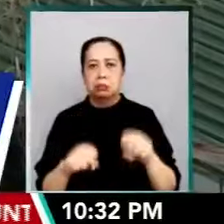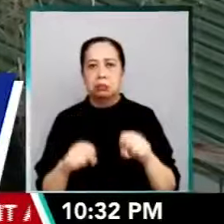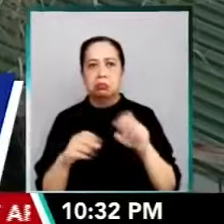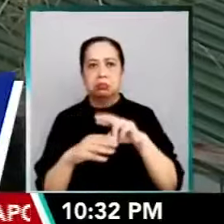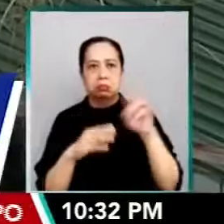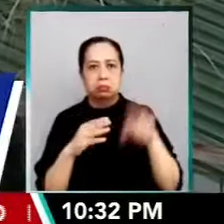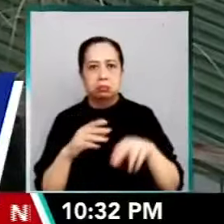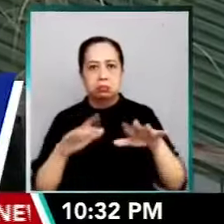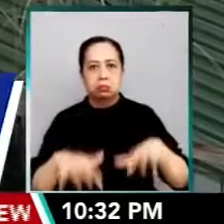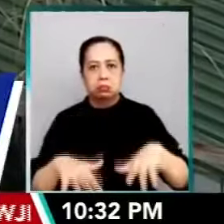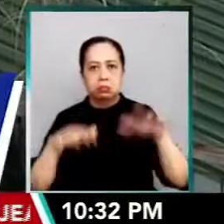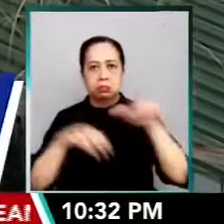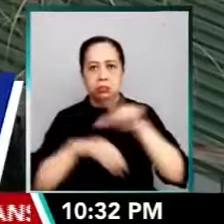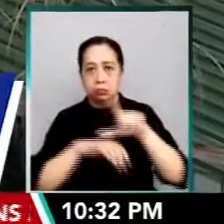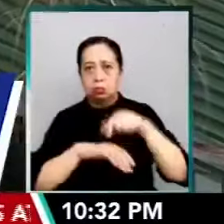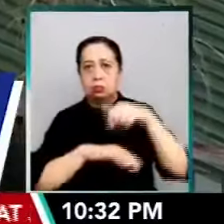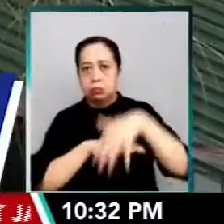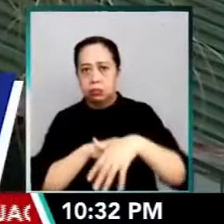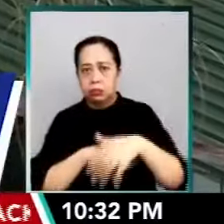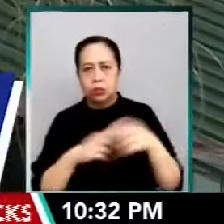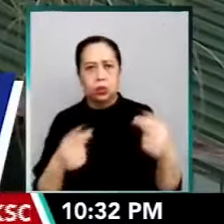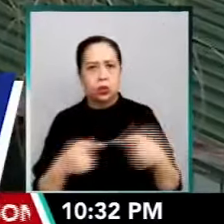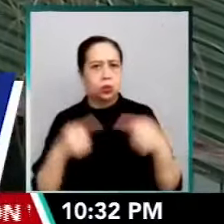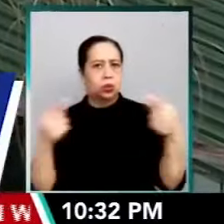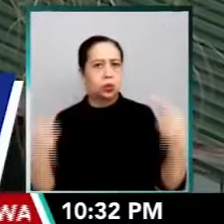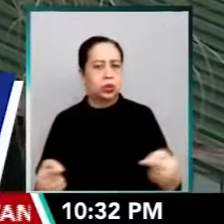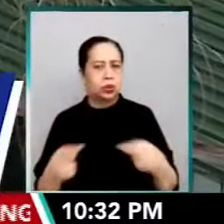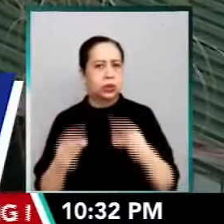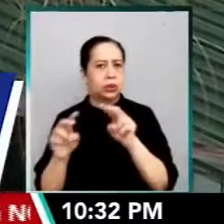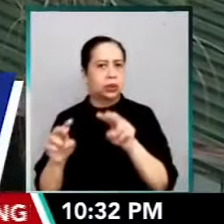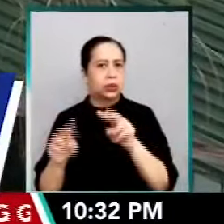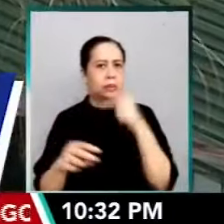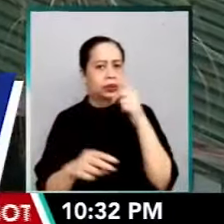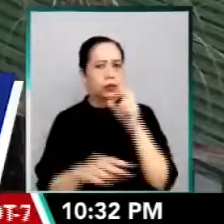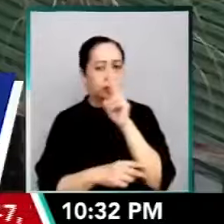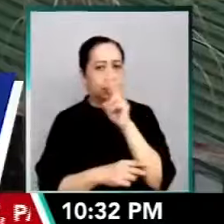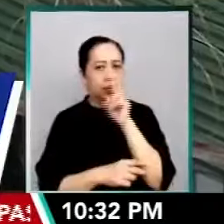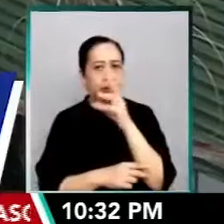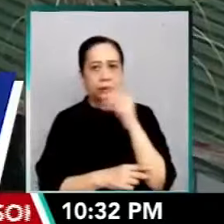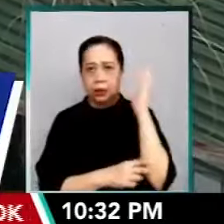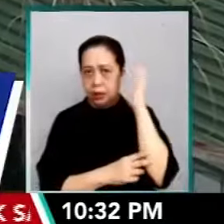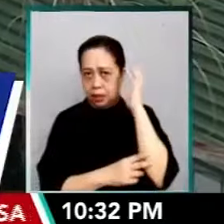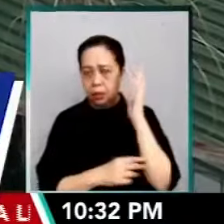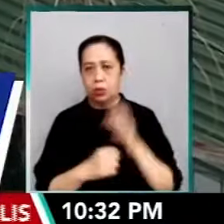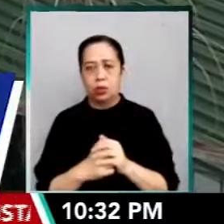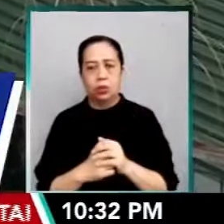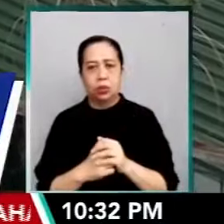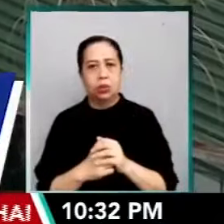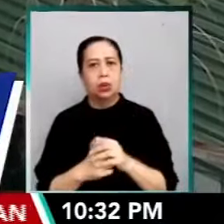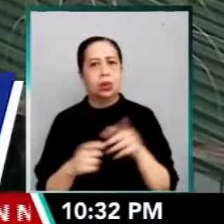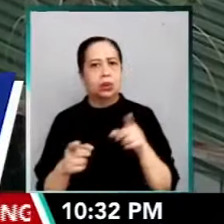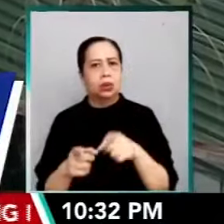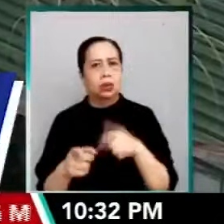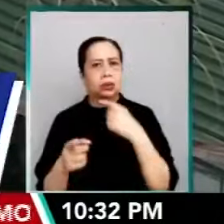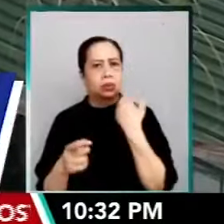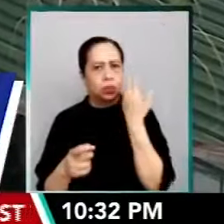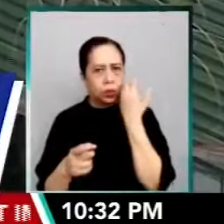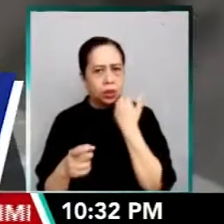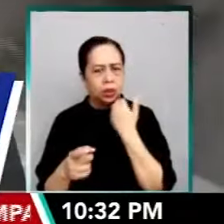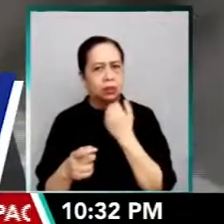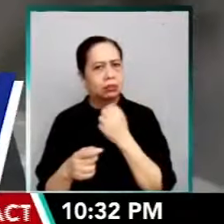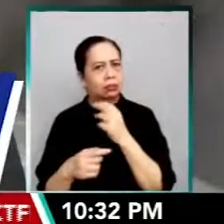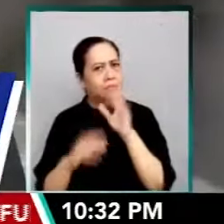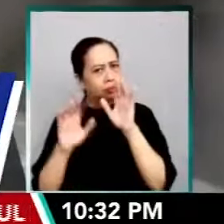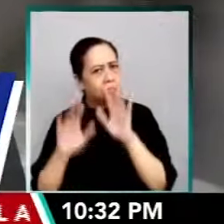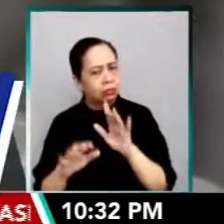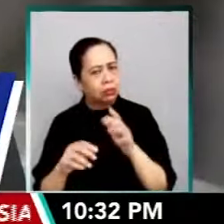mga landslide. Kabaliktara naman ang forecast para sa Visayas at Mindanao na kukulangin daw ng ulan. Habang sa huling bahagi